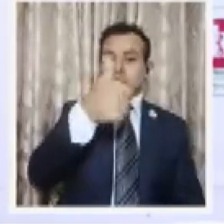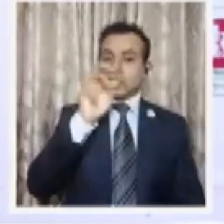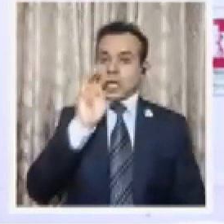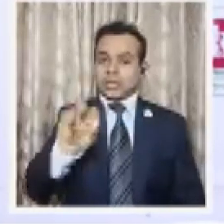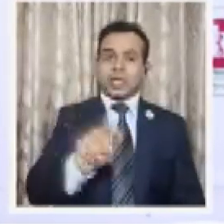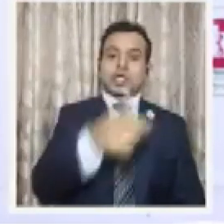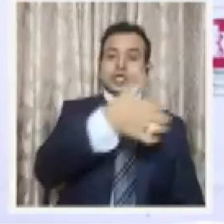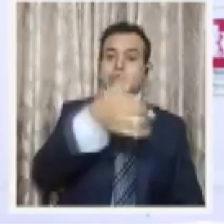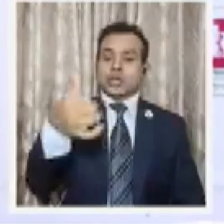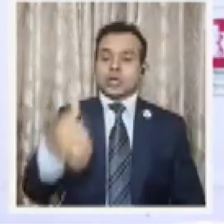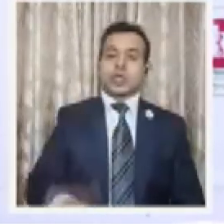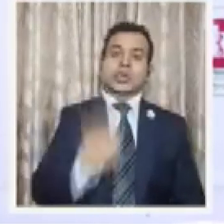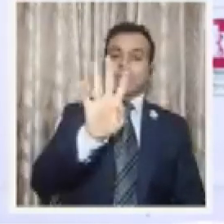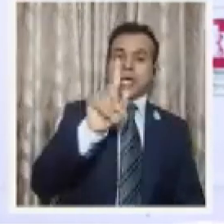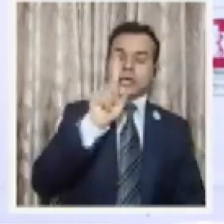করেছেন